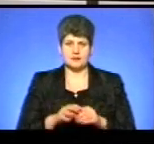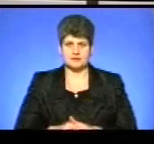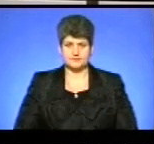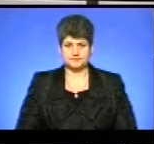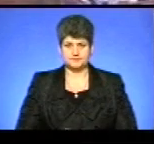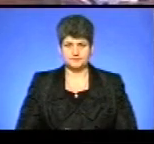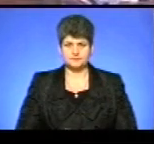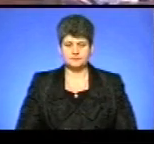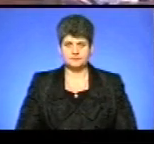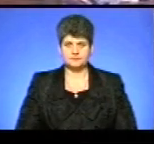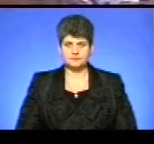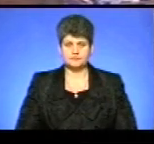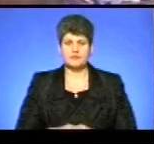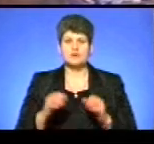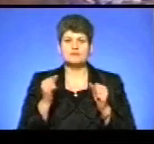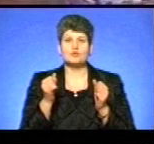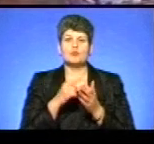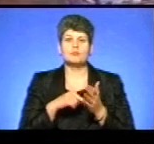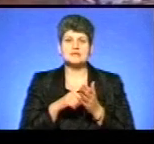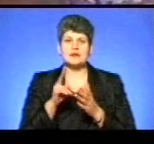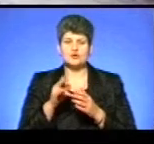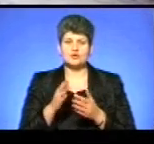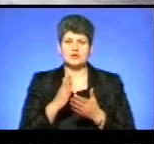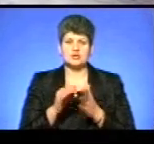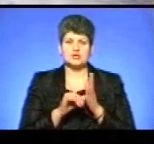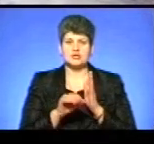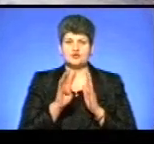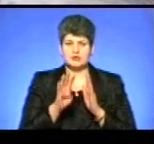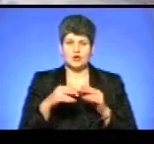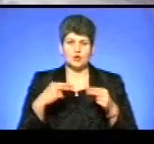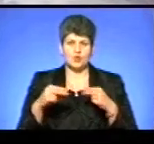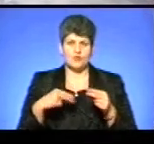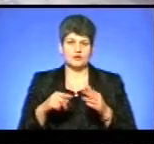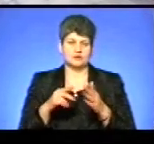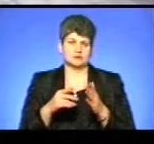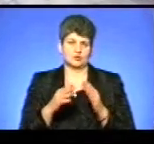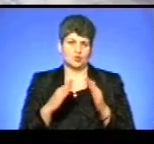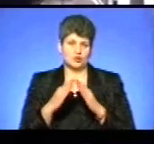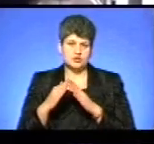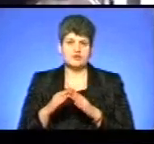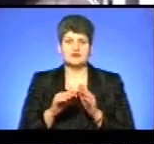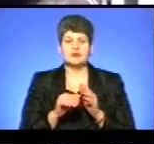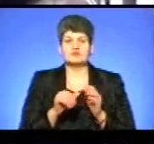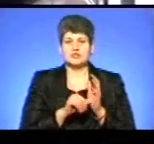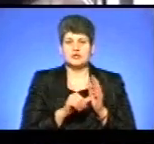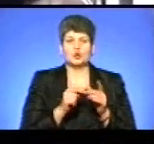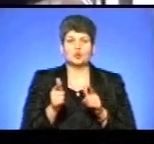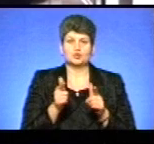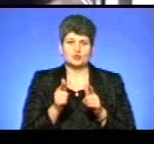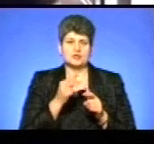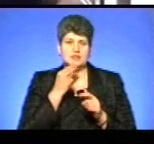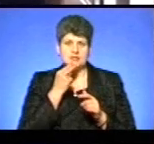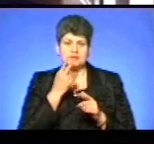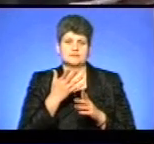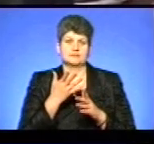Терлюк. У зимовому містечку діє 64 торгових точки. У 6 із них готують їжу та напої. Там